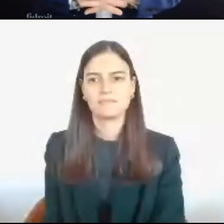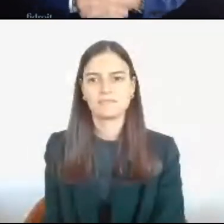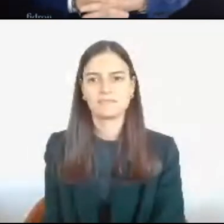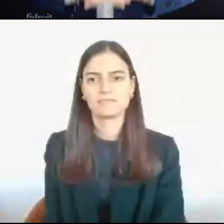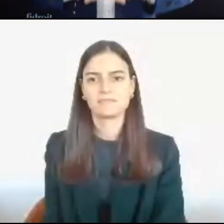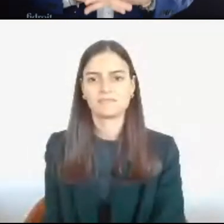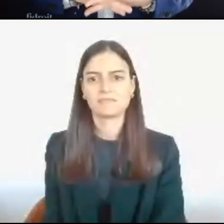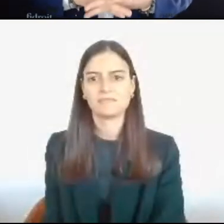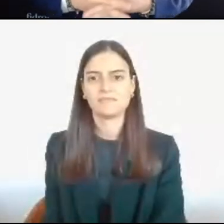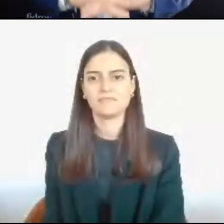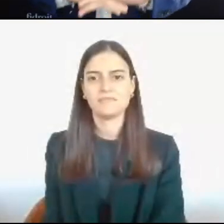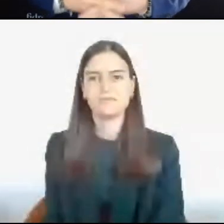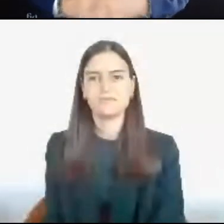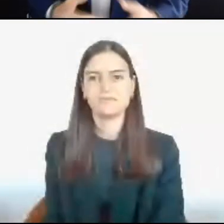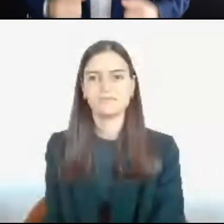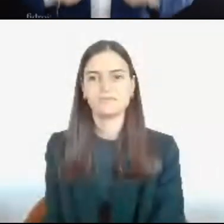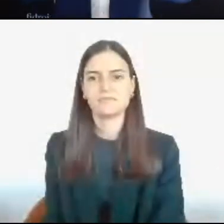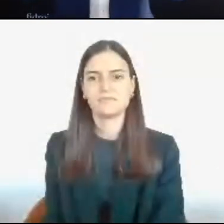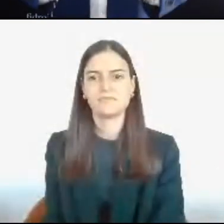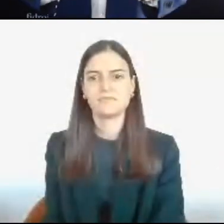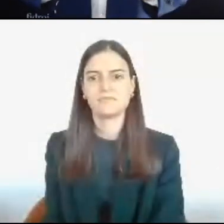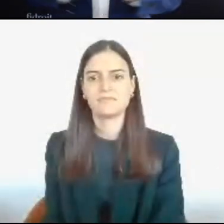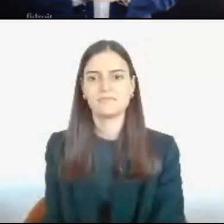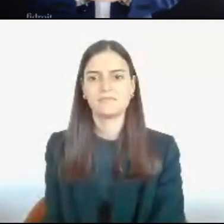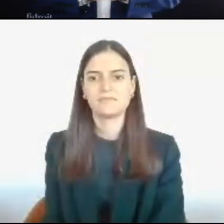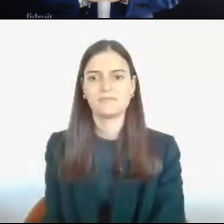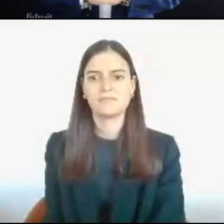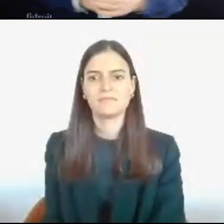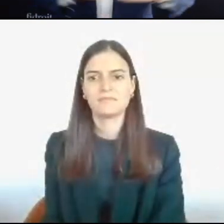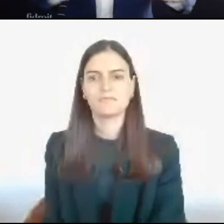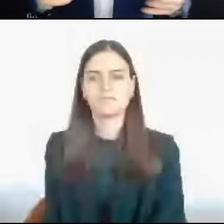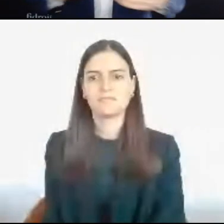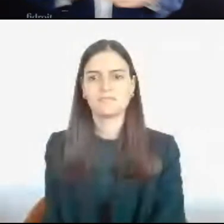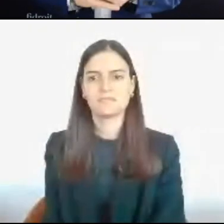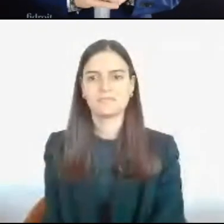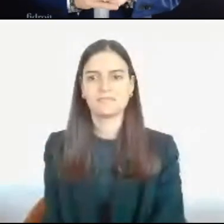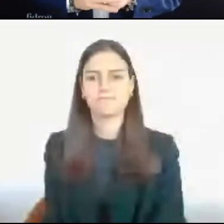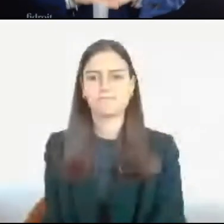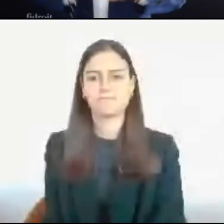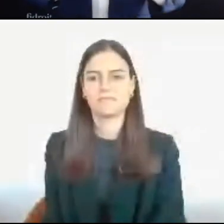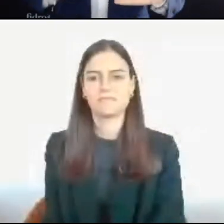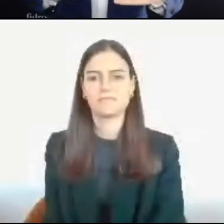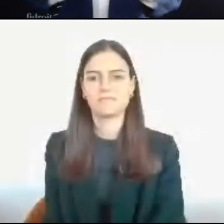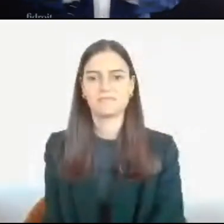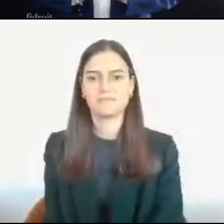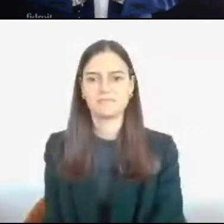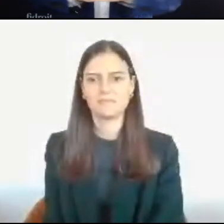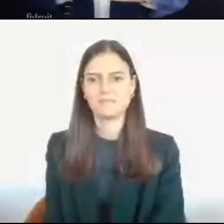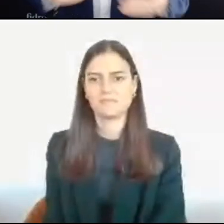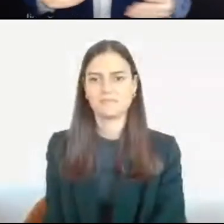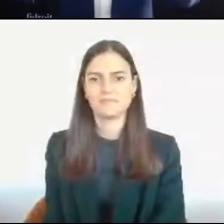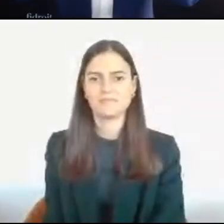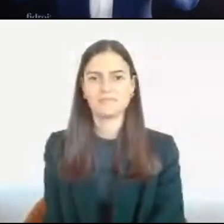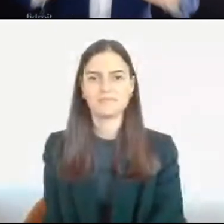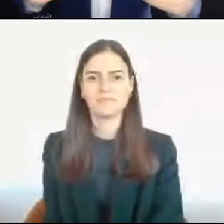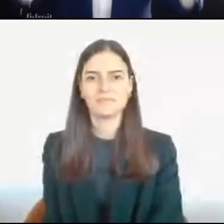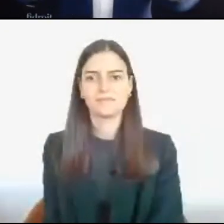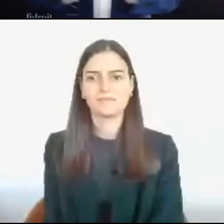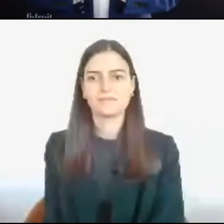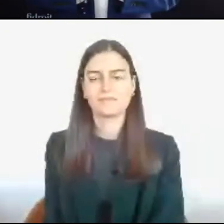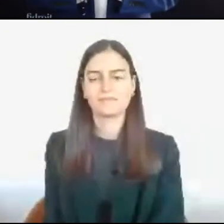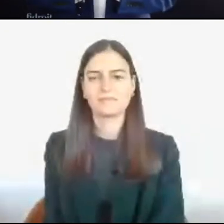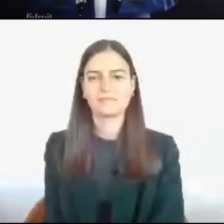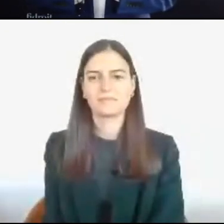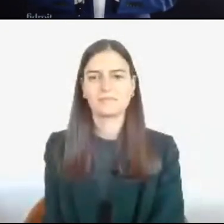franchise d'impôt. Enfin, atout souvent mis en avant par les praticiens à juste titre, c'est la capacité pour ceux qui ont